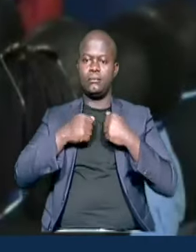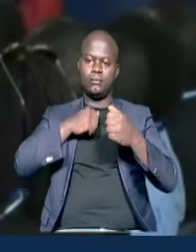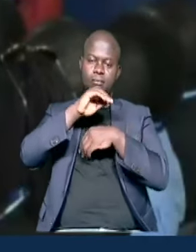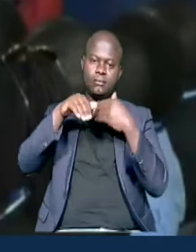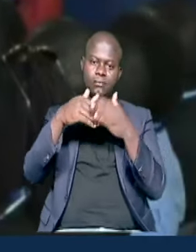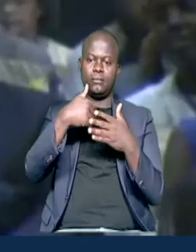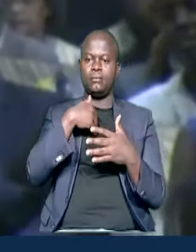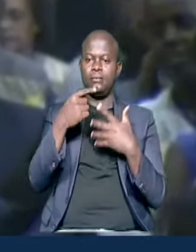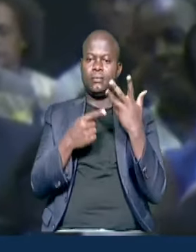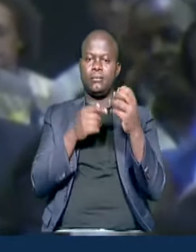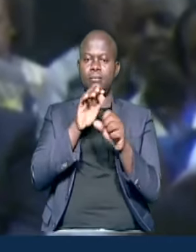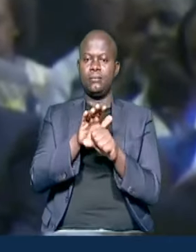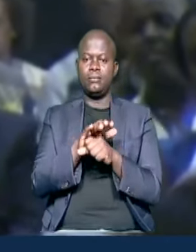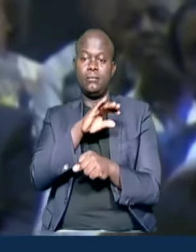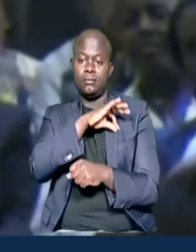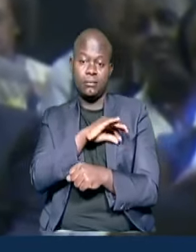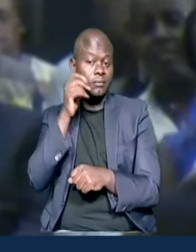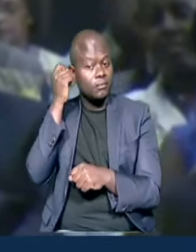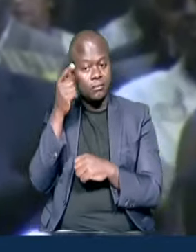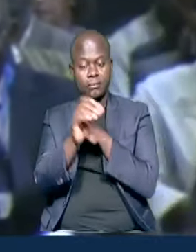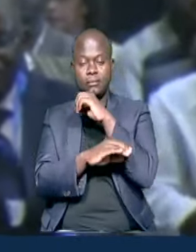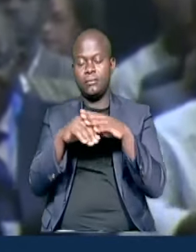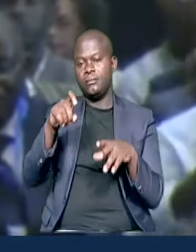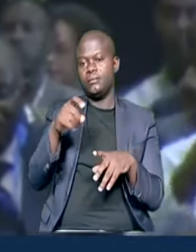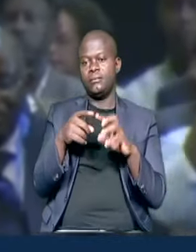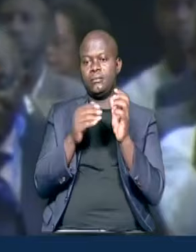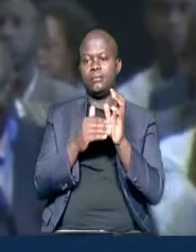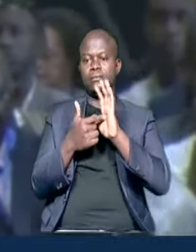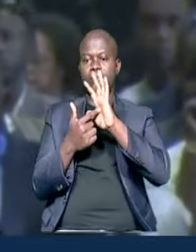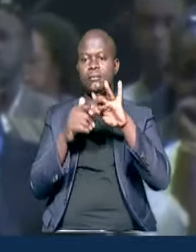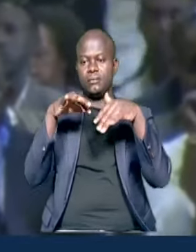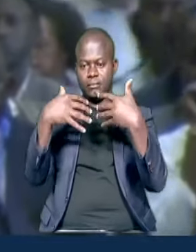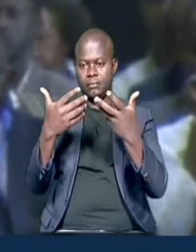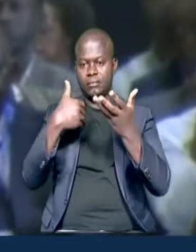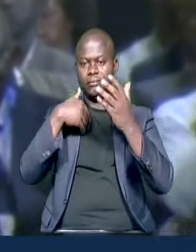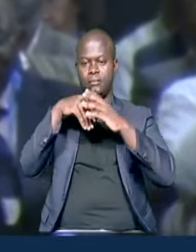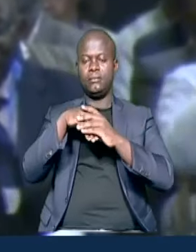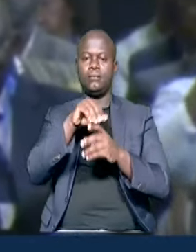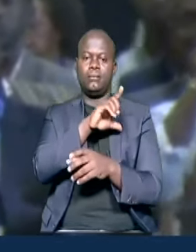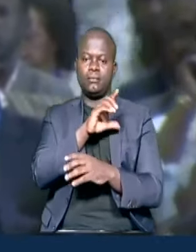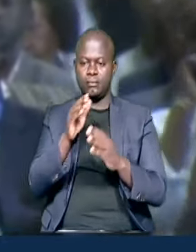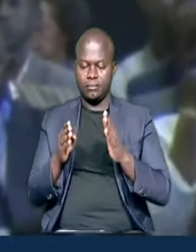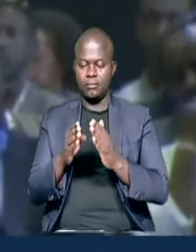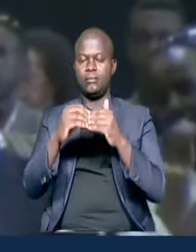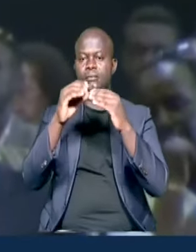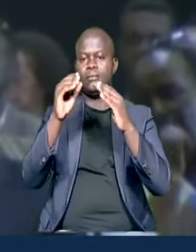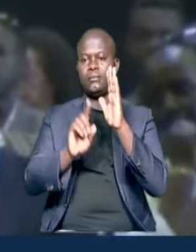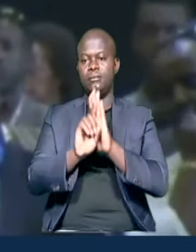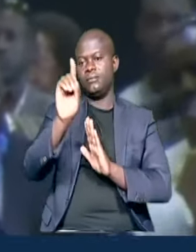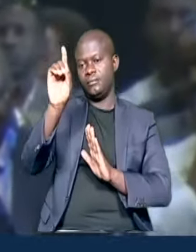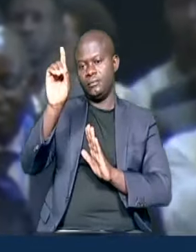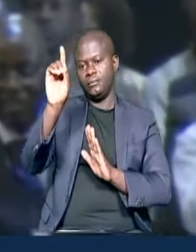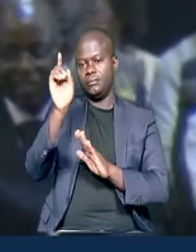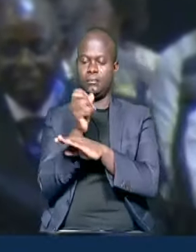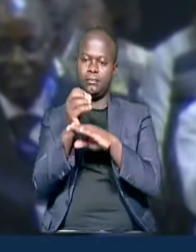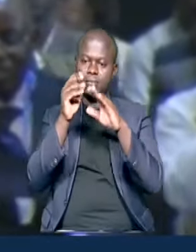bakagira byinshi bunguka, bakumva ko igihugu kibakeneye nabo bakagaragarizwa n'uburyo bakigiramo amahirwe aganisha ku iterambere.